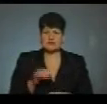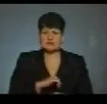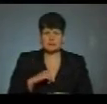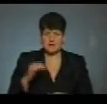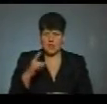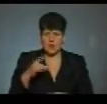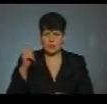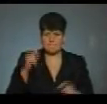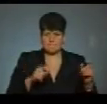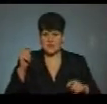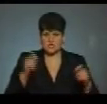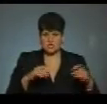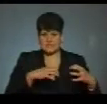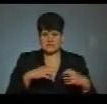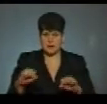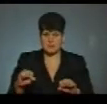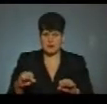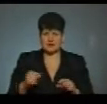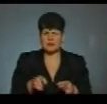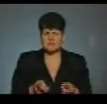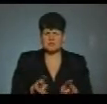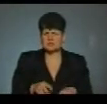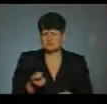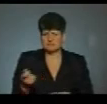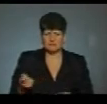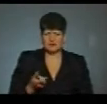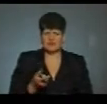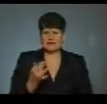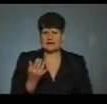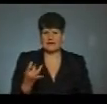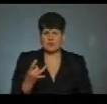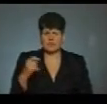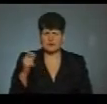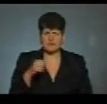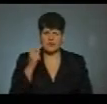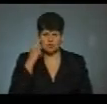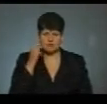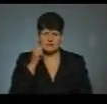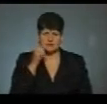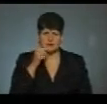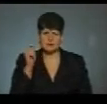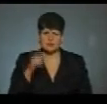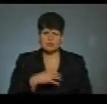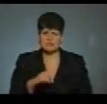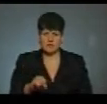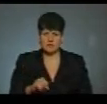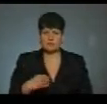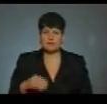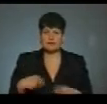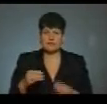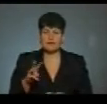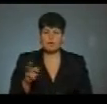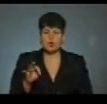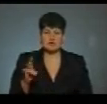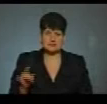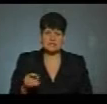приїжджають, забирають. Там залишилося обмаль, кілька районів тільки не приїхали. Я думаю, що вони завтра доїдуть і заберуть. Ми видали на Монастириський,